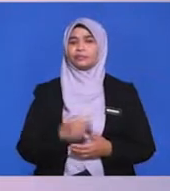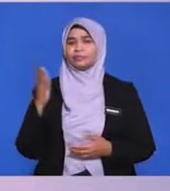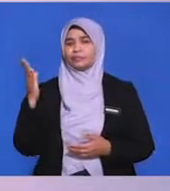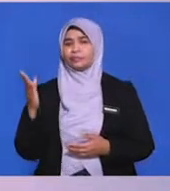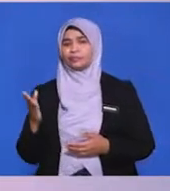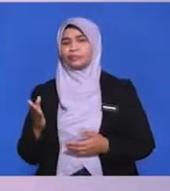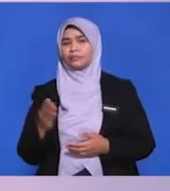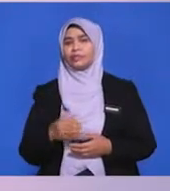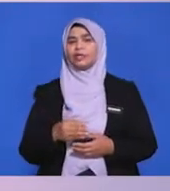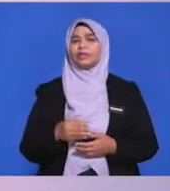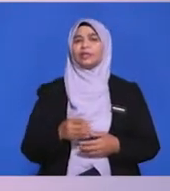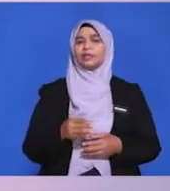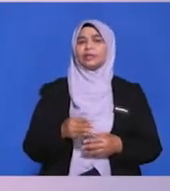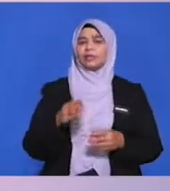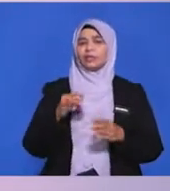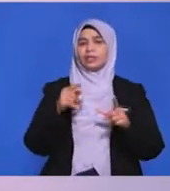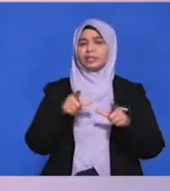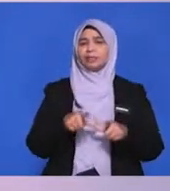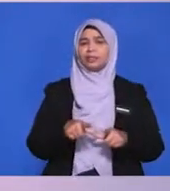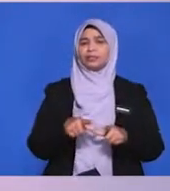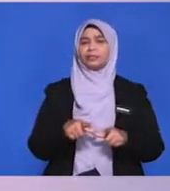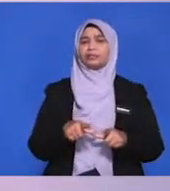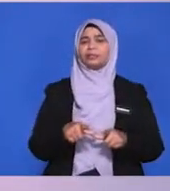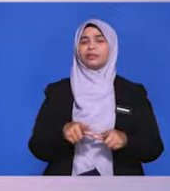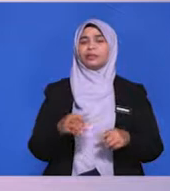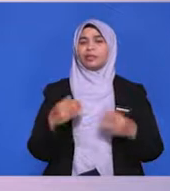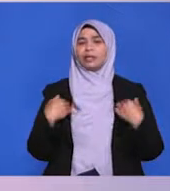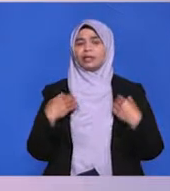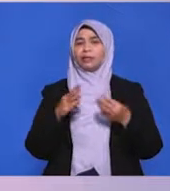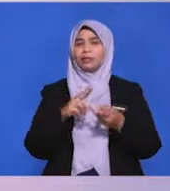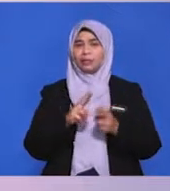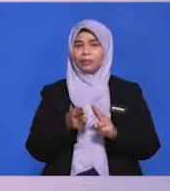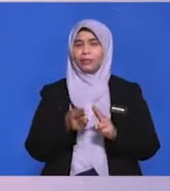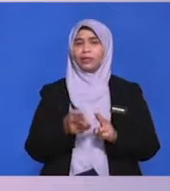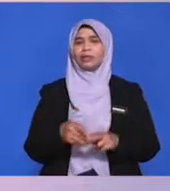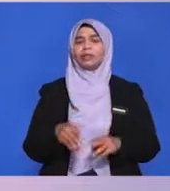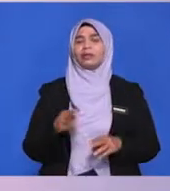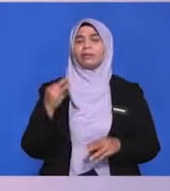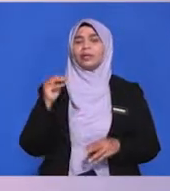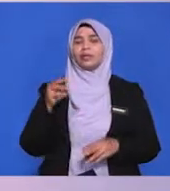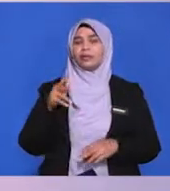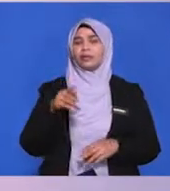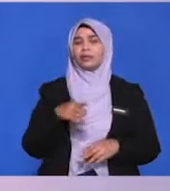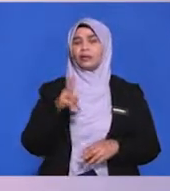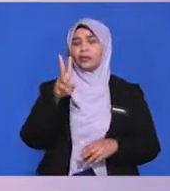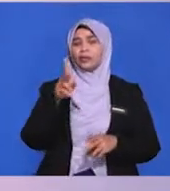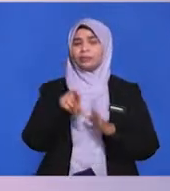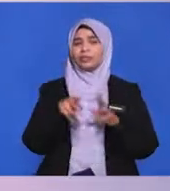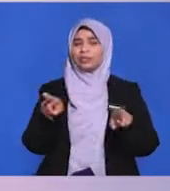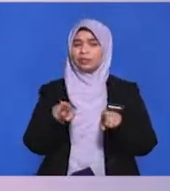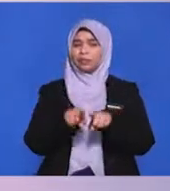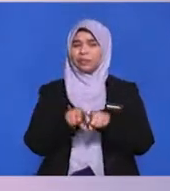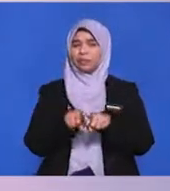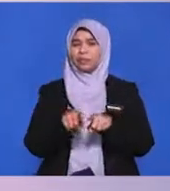apabila isi padi di mal akan dan gas mengalami perubahan maka dua bersamaan ini diterbitkan